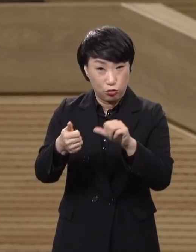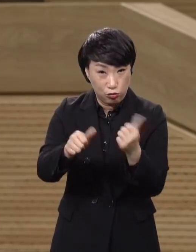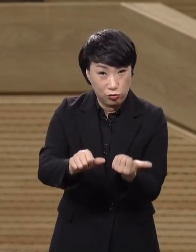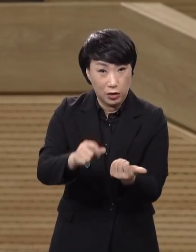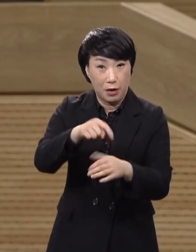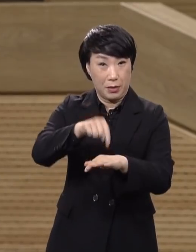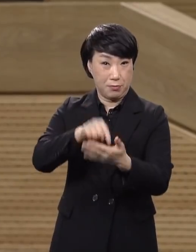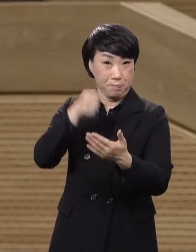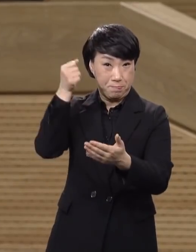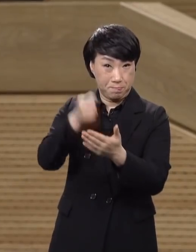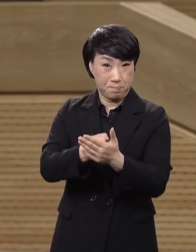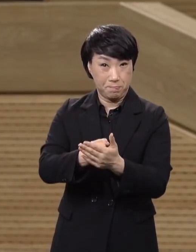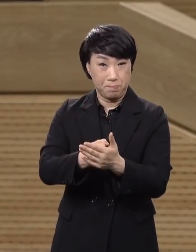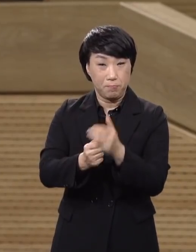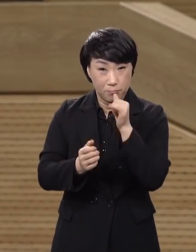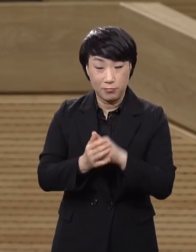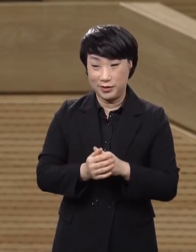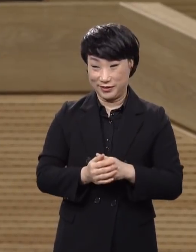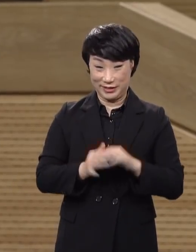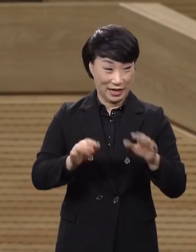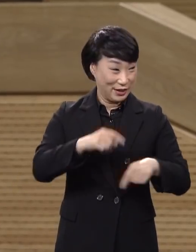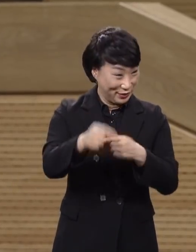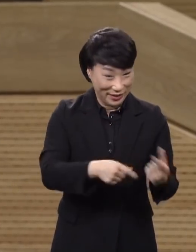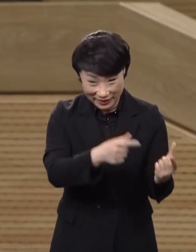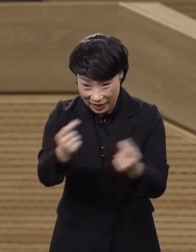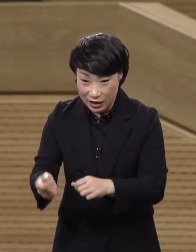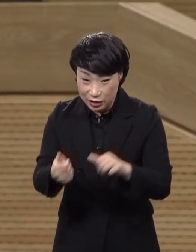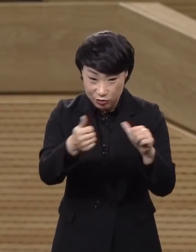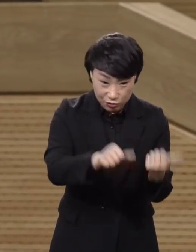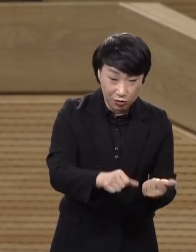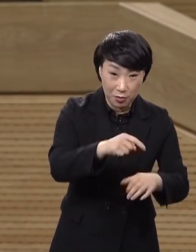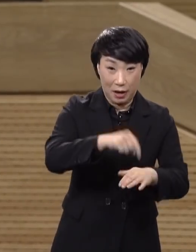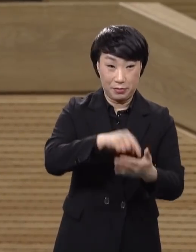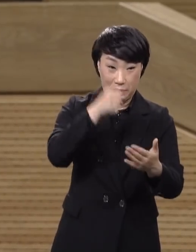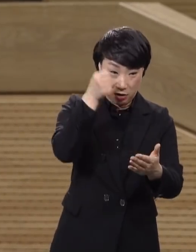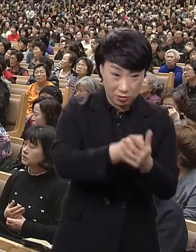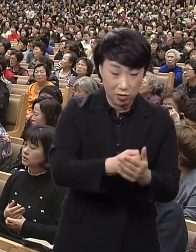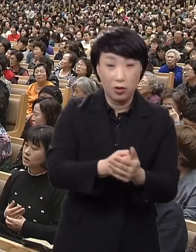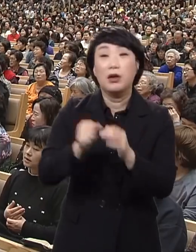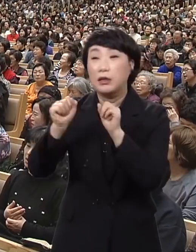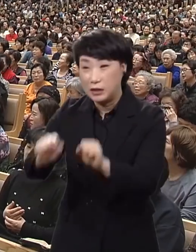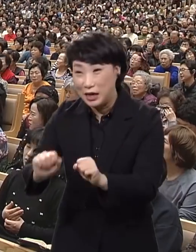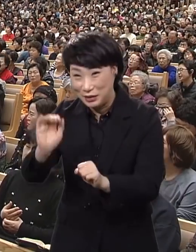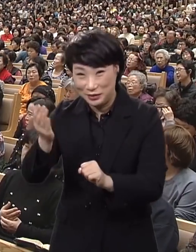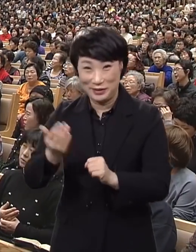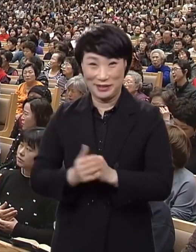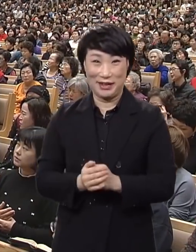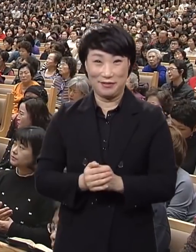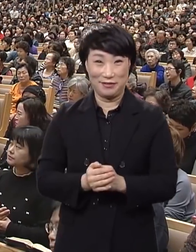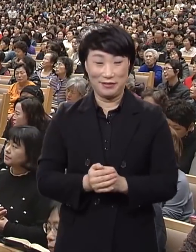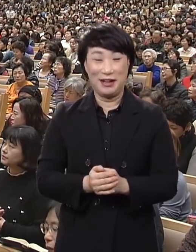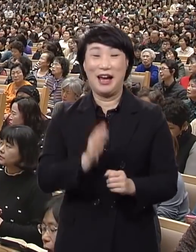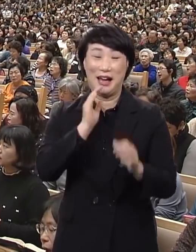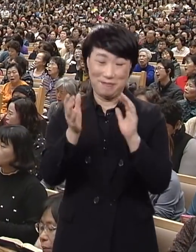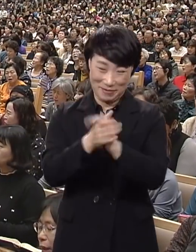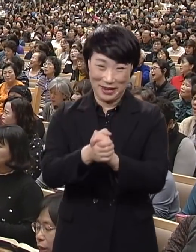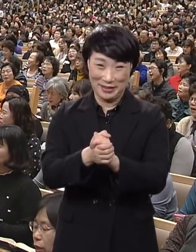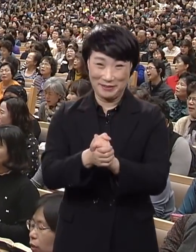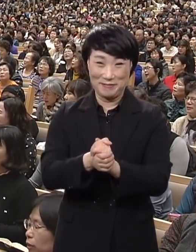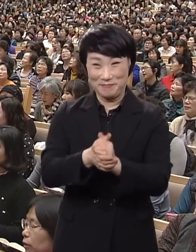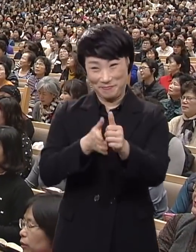죽으리라. 다 같이 죽고자 하는 자는 살 것이요. 아멘